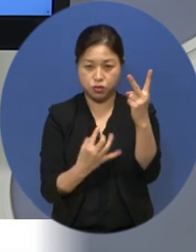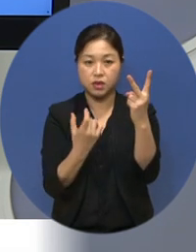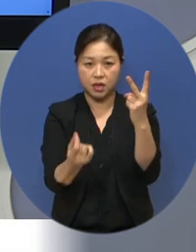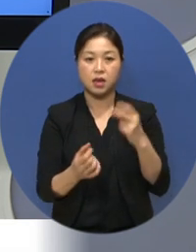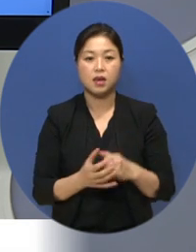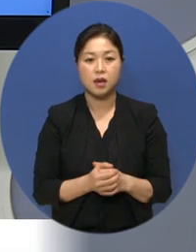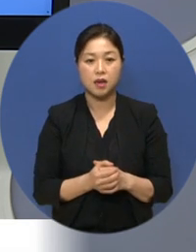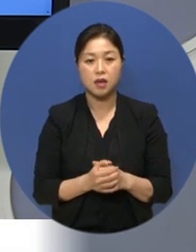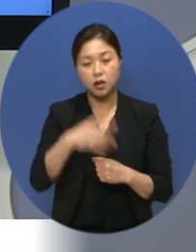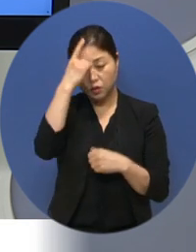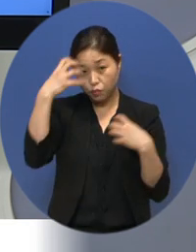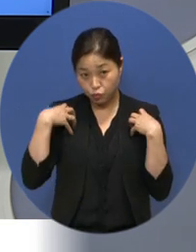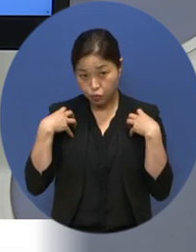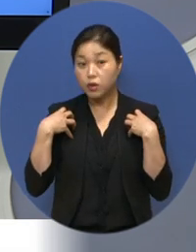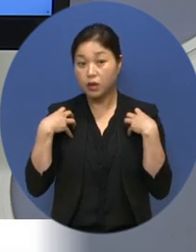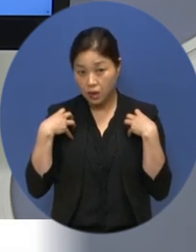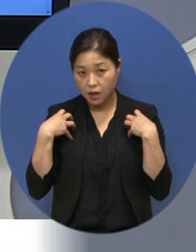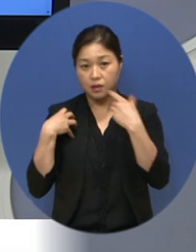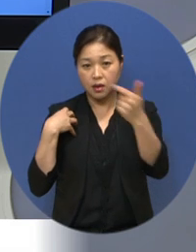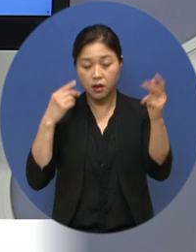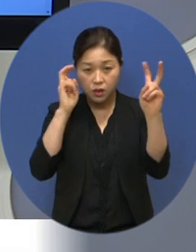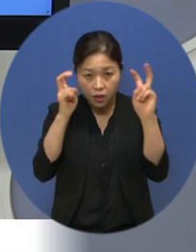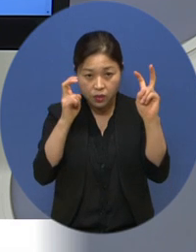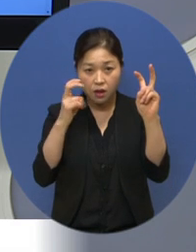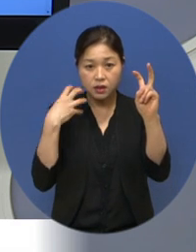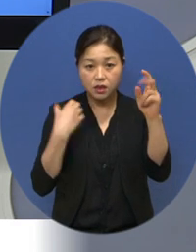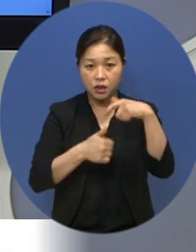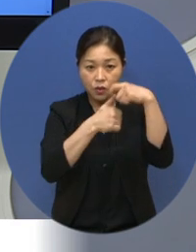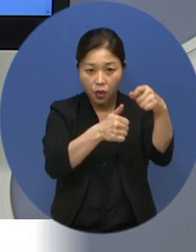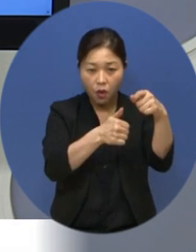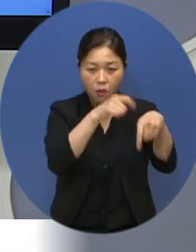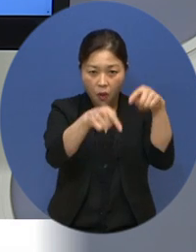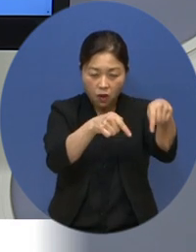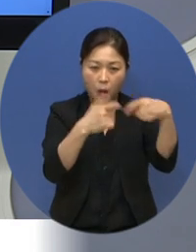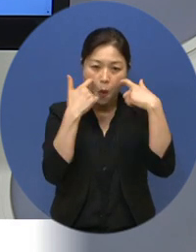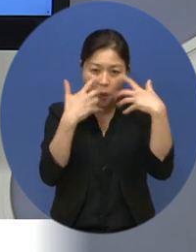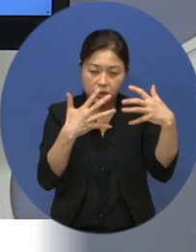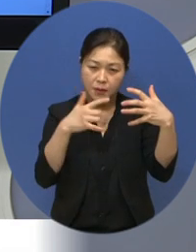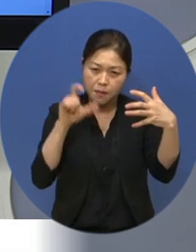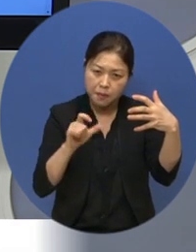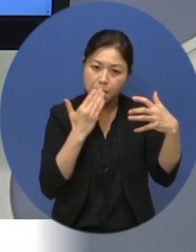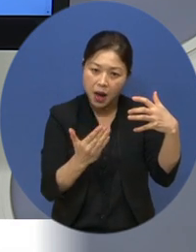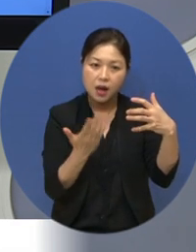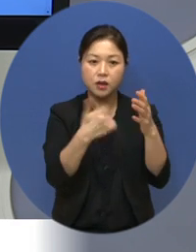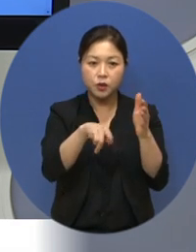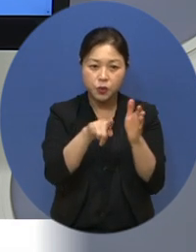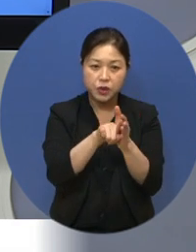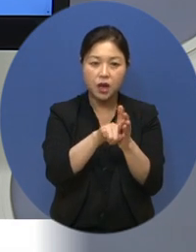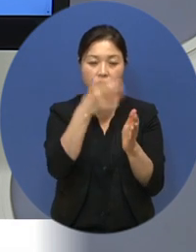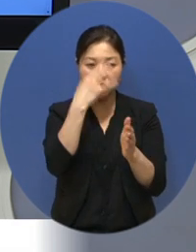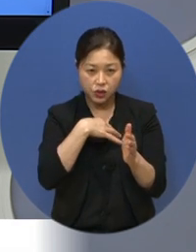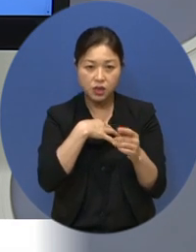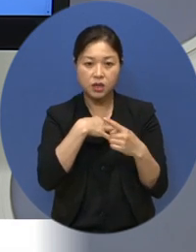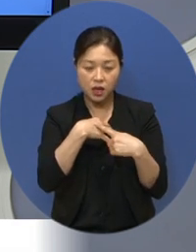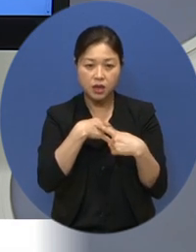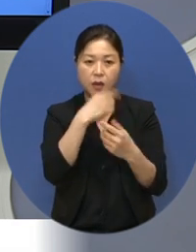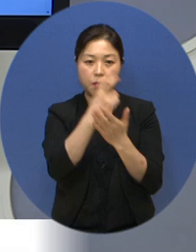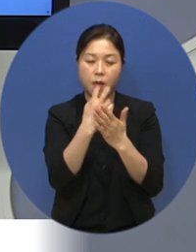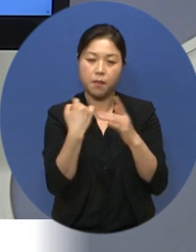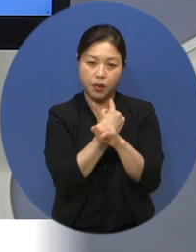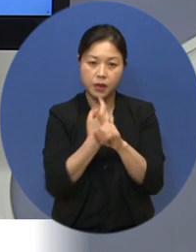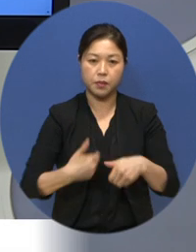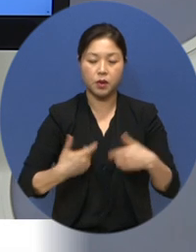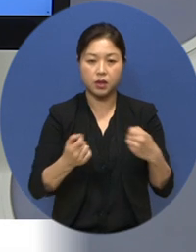정부의 대기업 고용 의무 이행 지원을 보다 강화하기 위한 실효성 있는 제도 보안이 필요하다 고